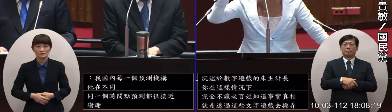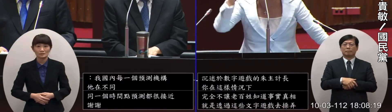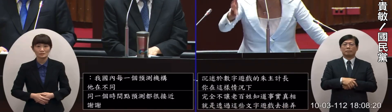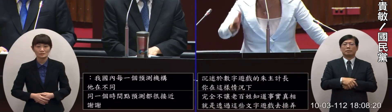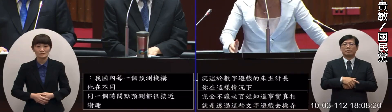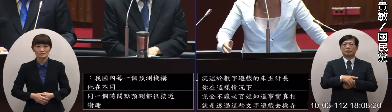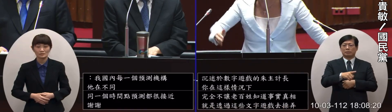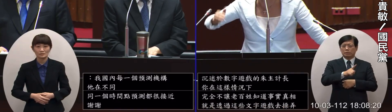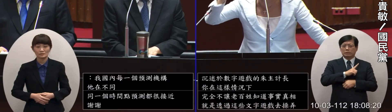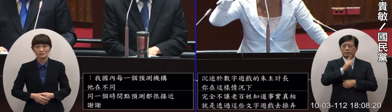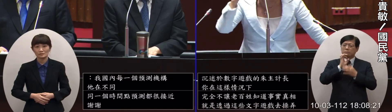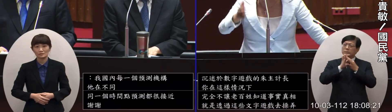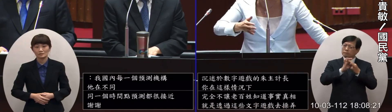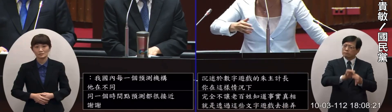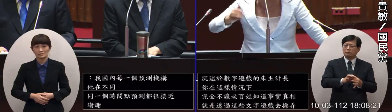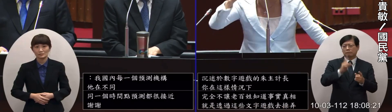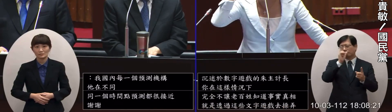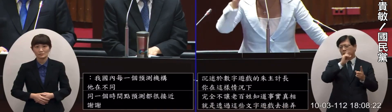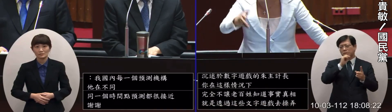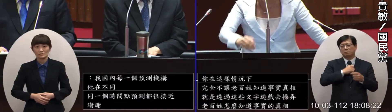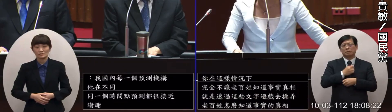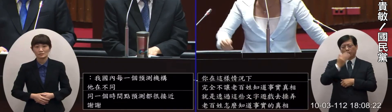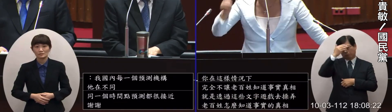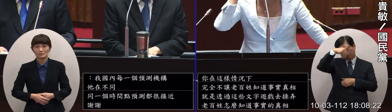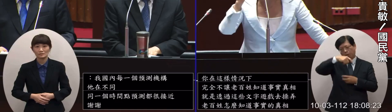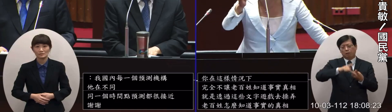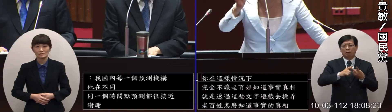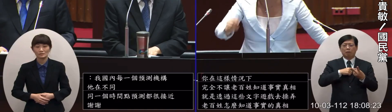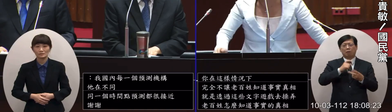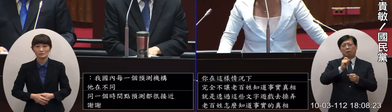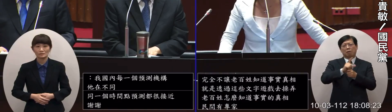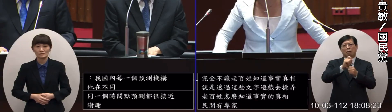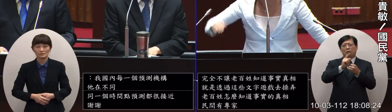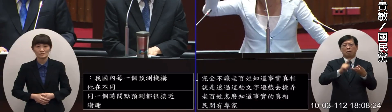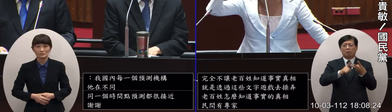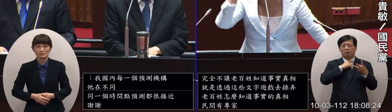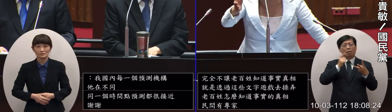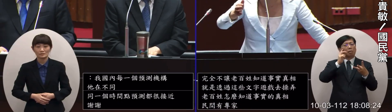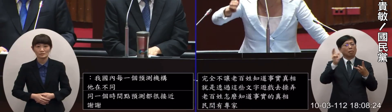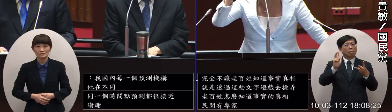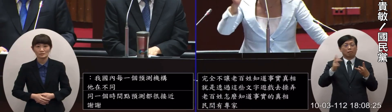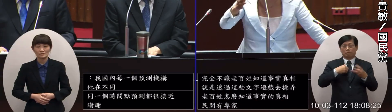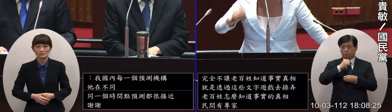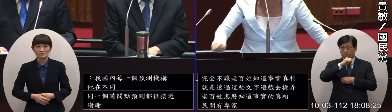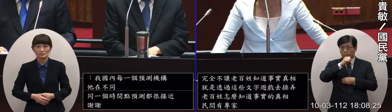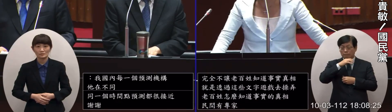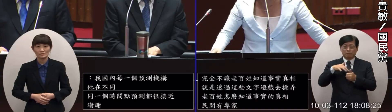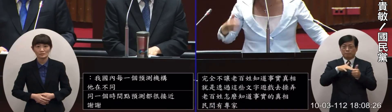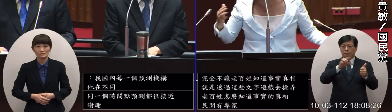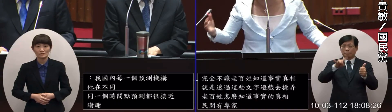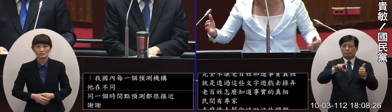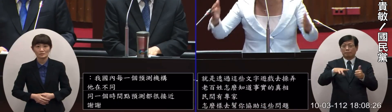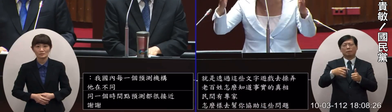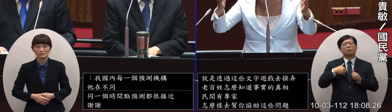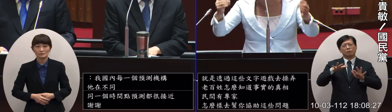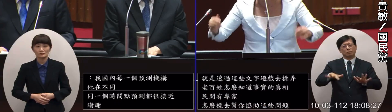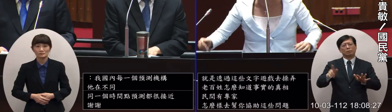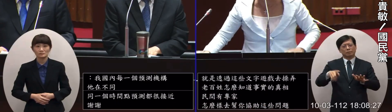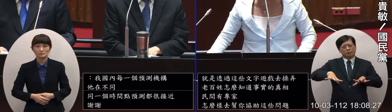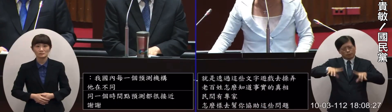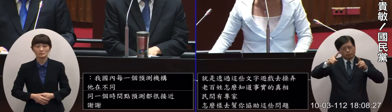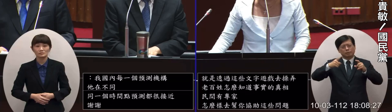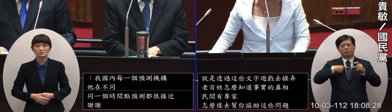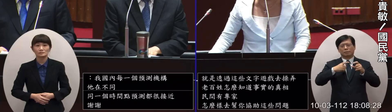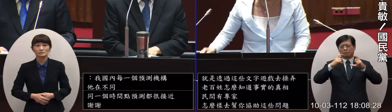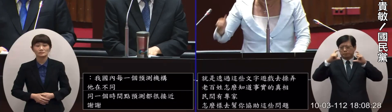你要持续的这样子无知无为无能无感，把台湾带向哪里？所以我才会一开始的